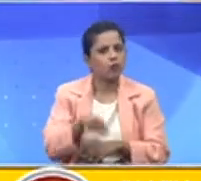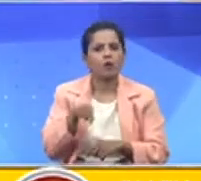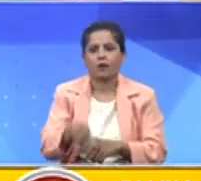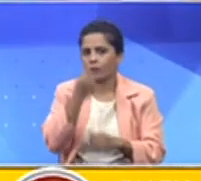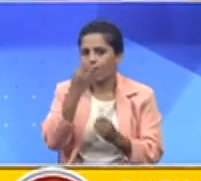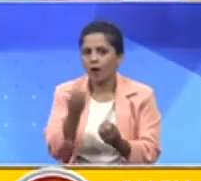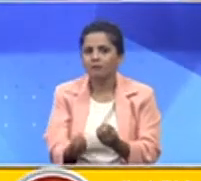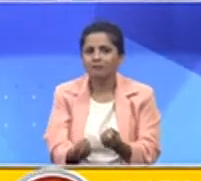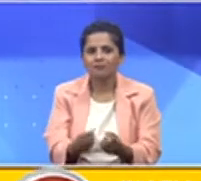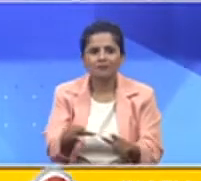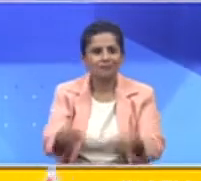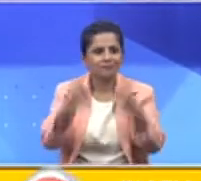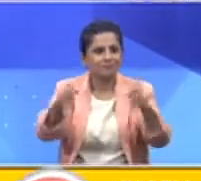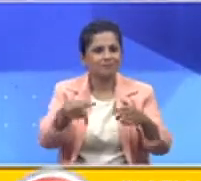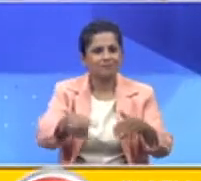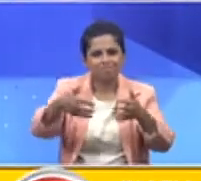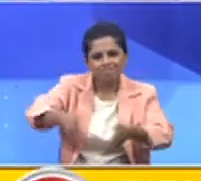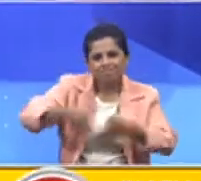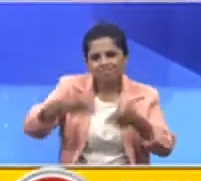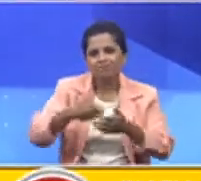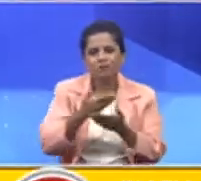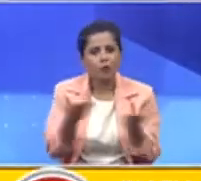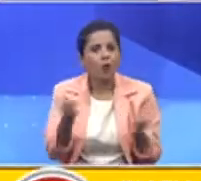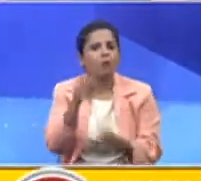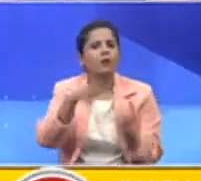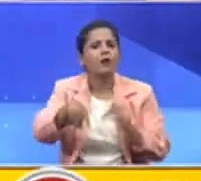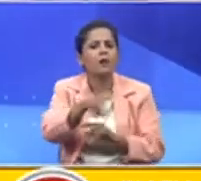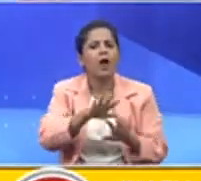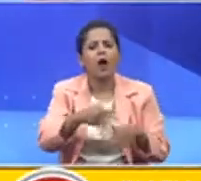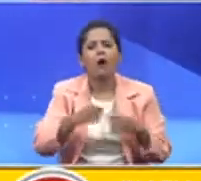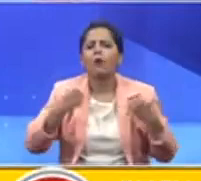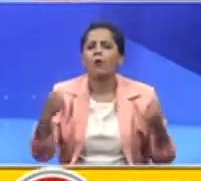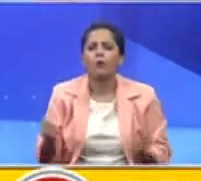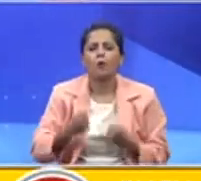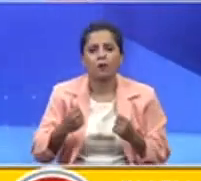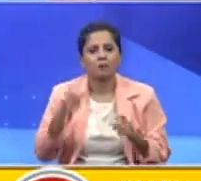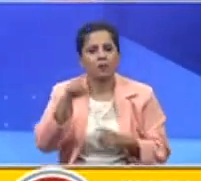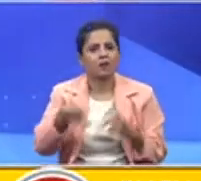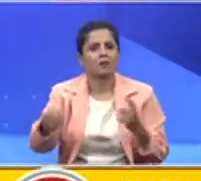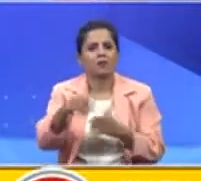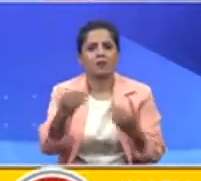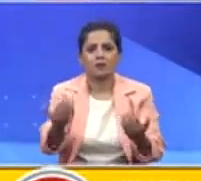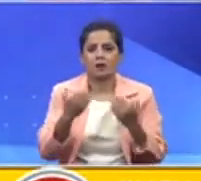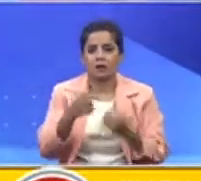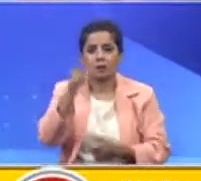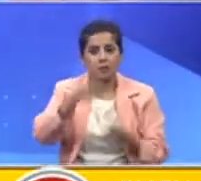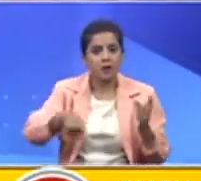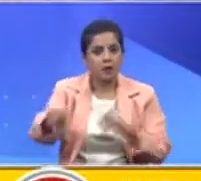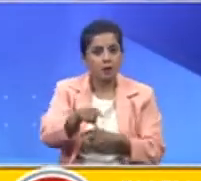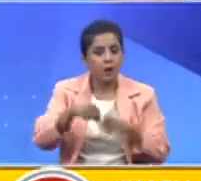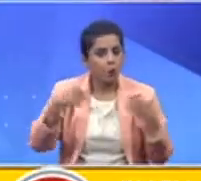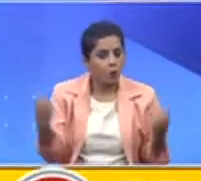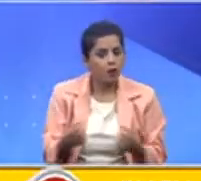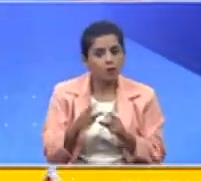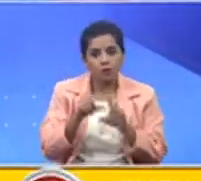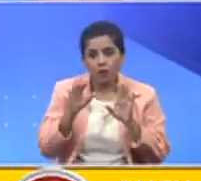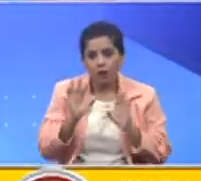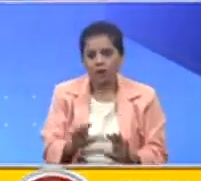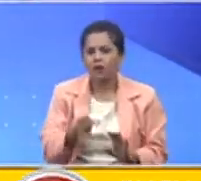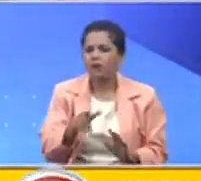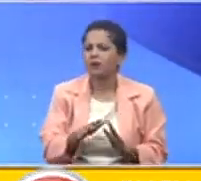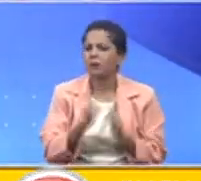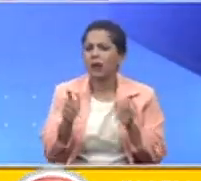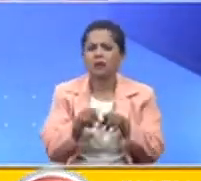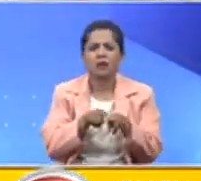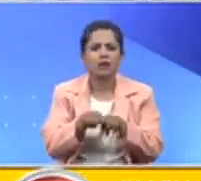प्रयास जन भागीदारी के साथ साथ जन जागरण के भी बड़े